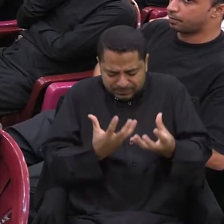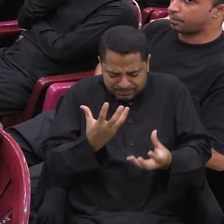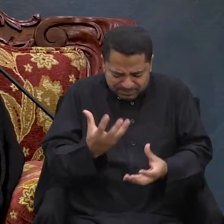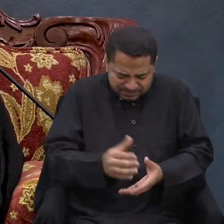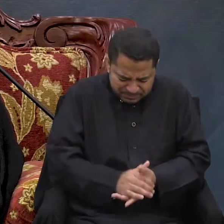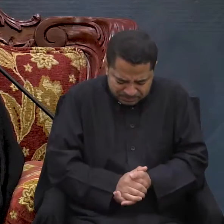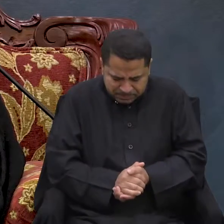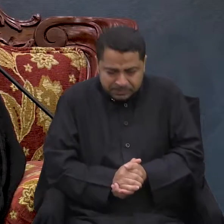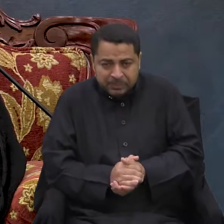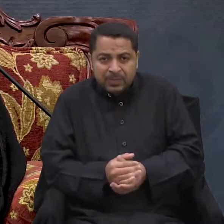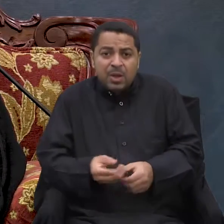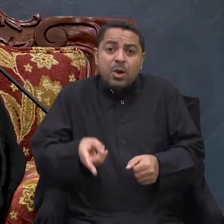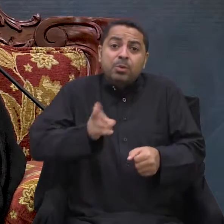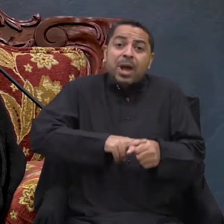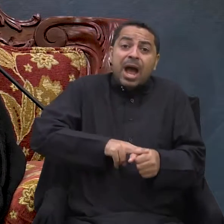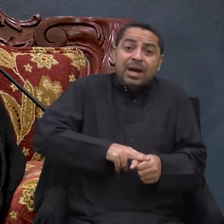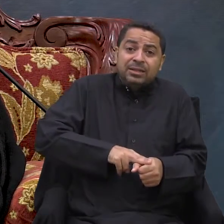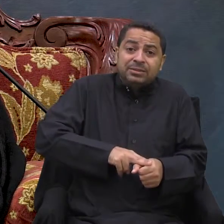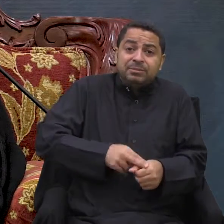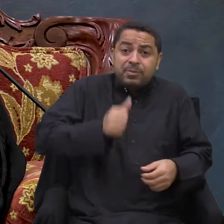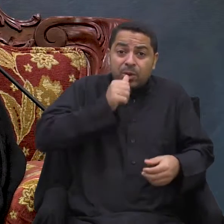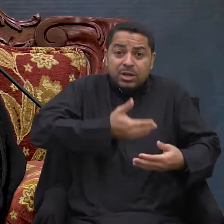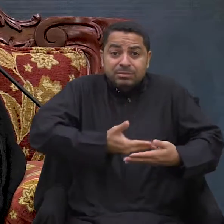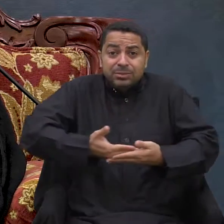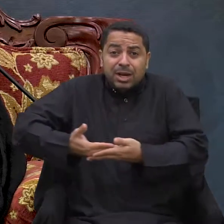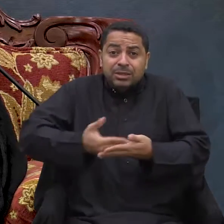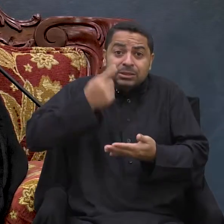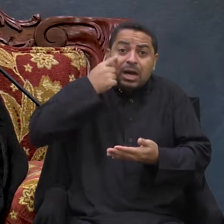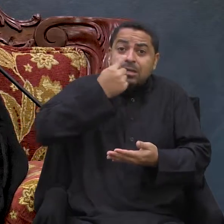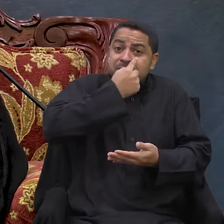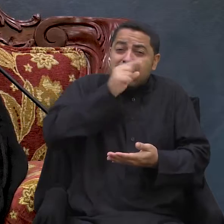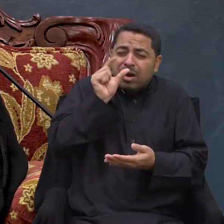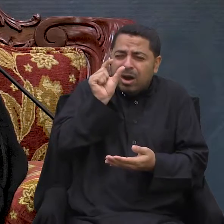احتراق، ضامر الأحشاء ذاوي